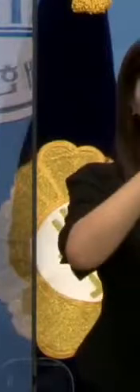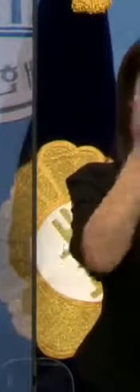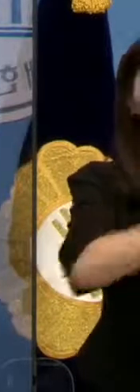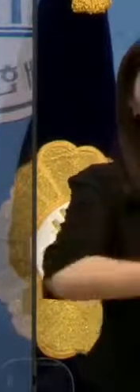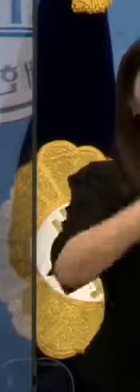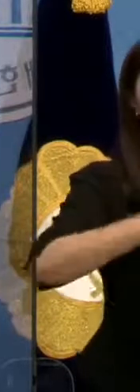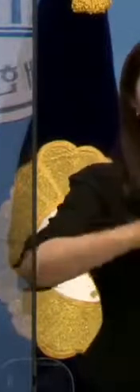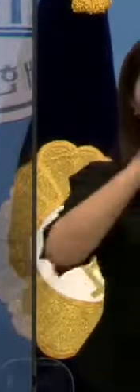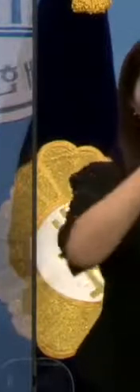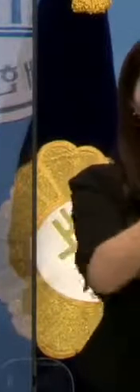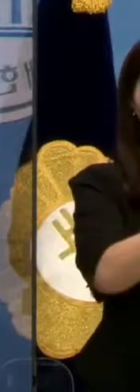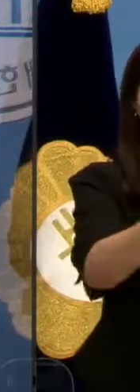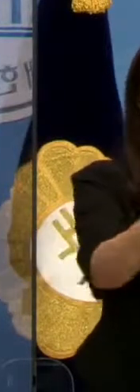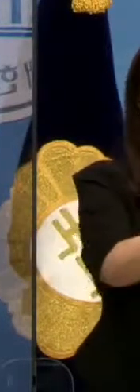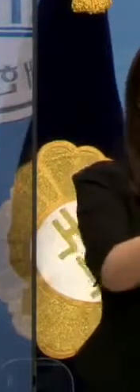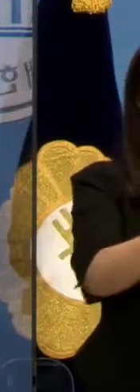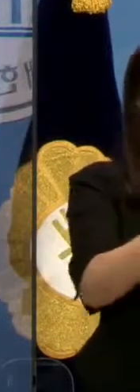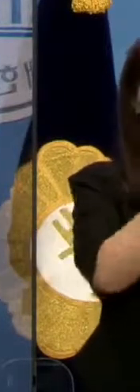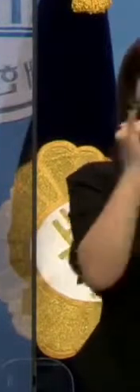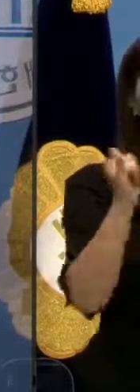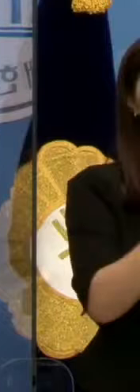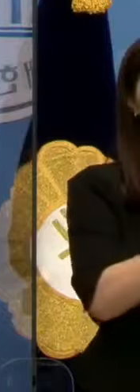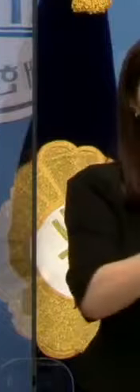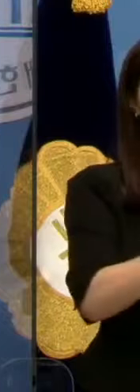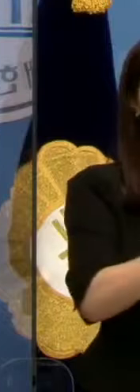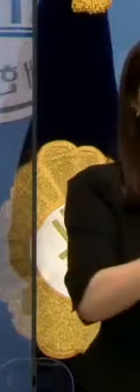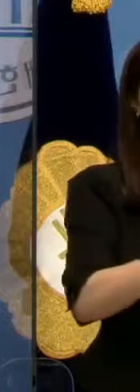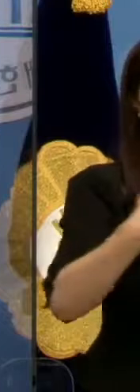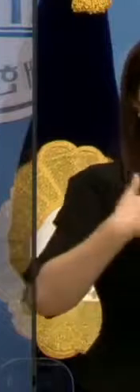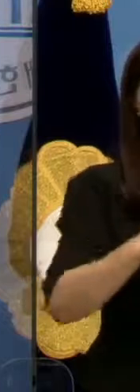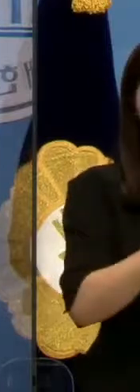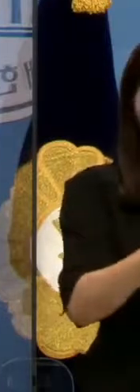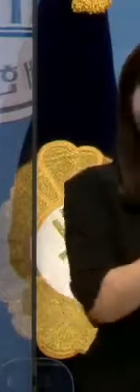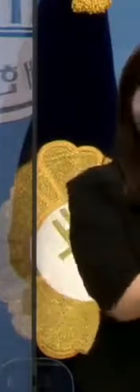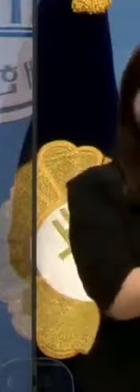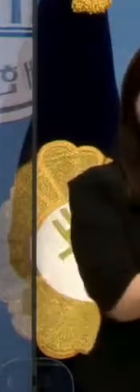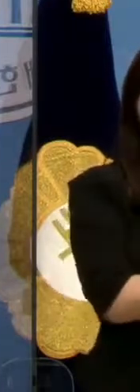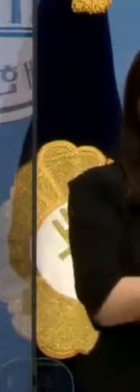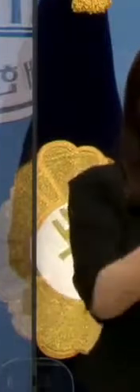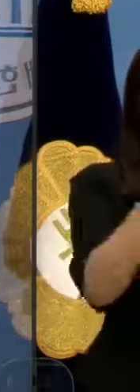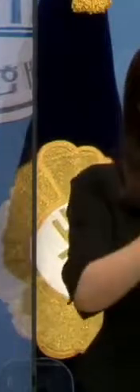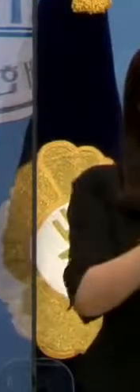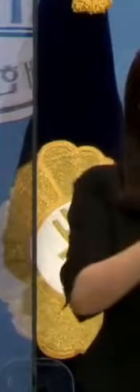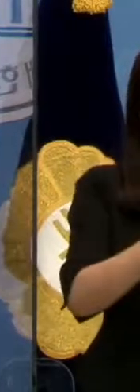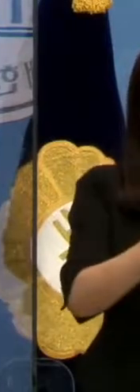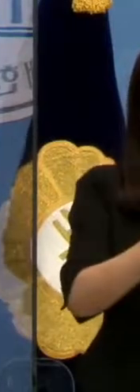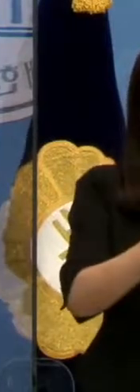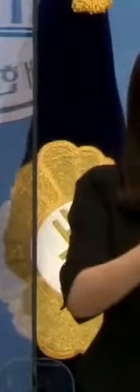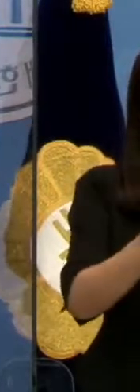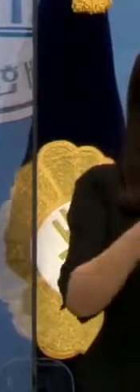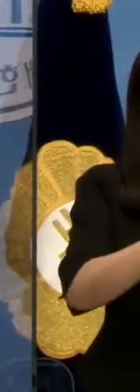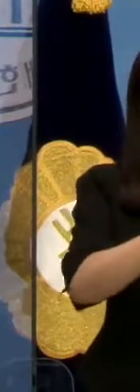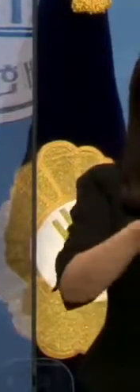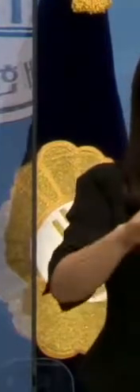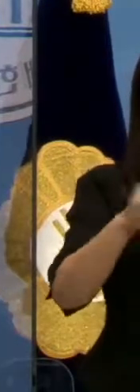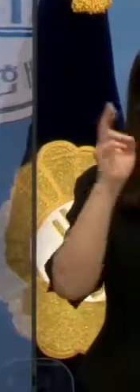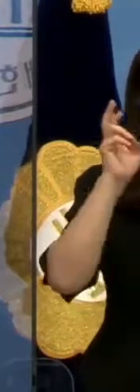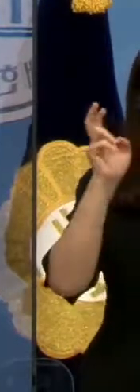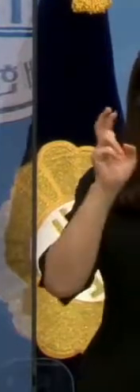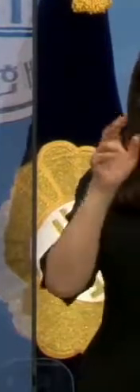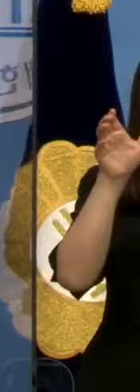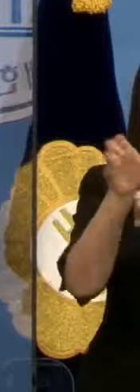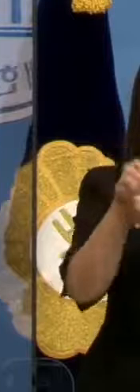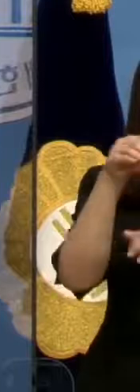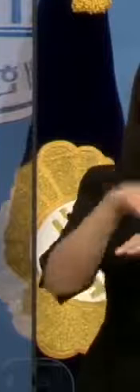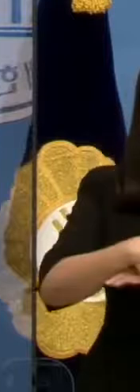공공주택 공급은 사회경제적 약자를 돕는 데 집중하고 중산층 주택은 시장에 맡겨두는 방식이었습니다.